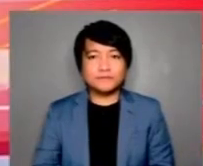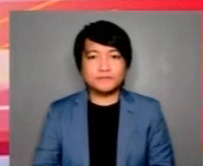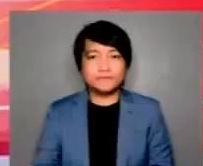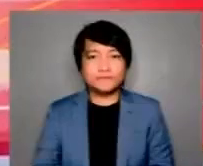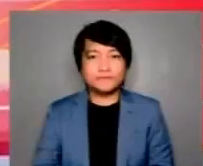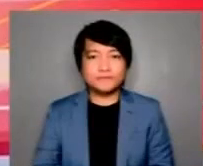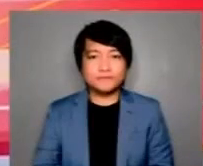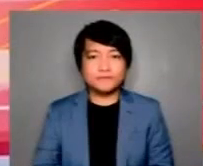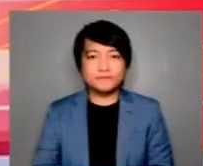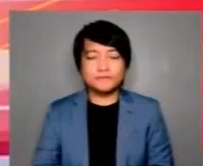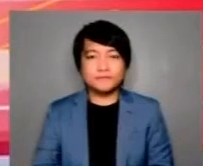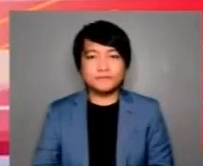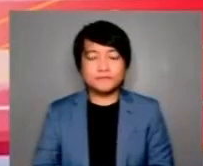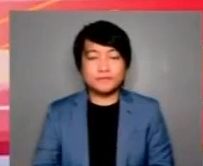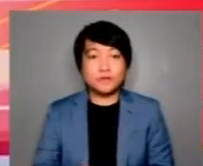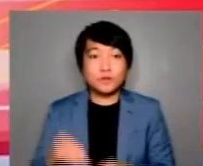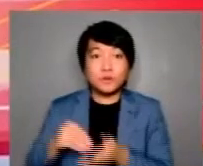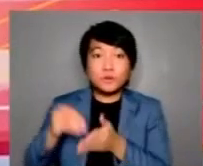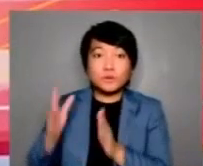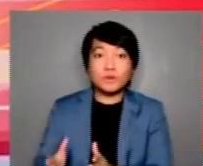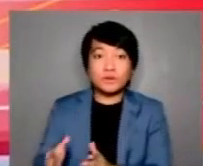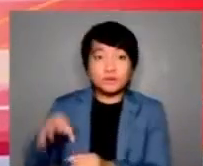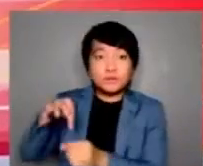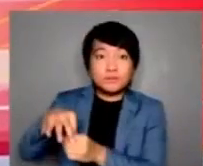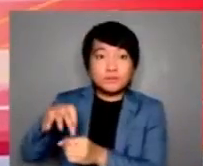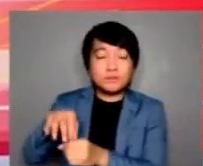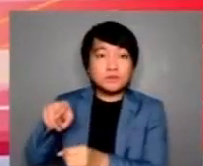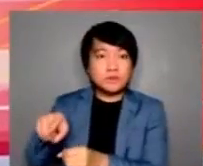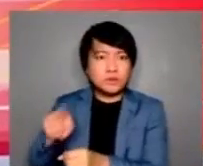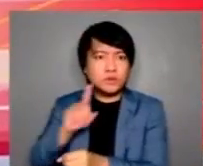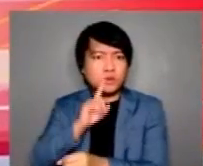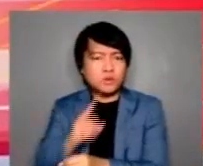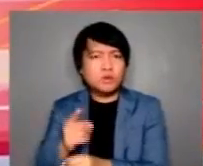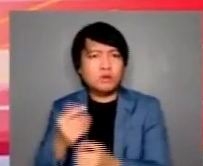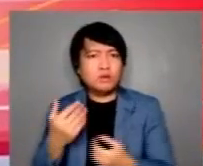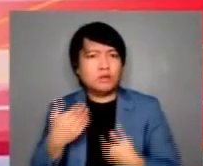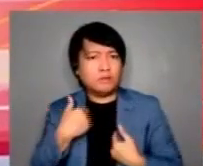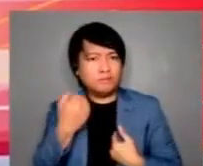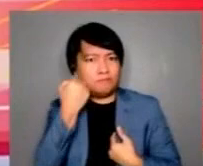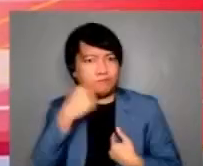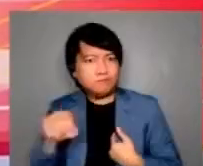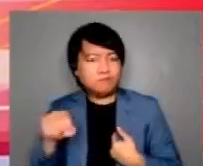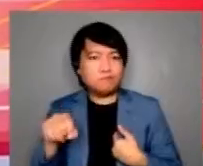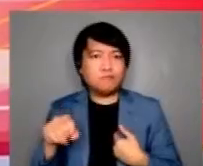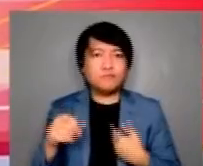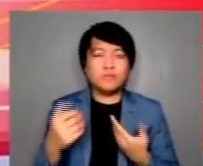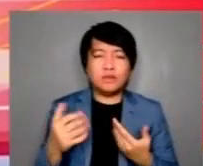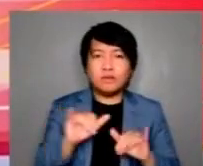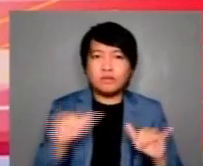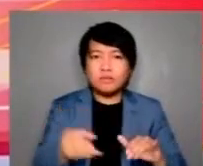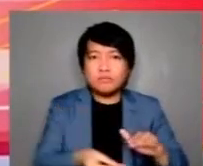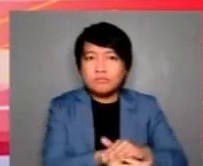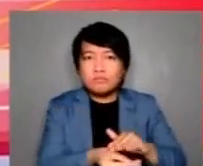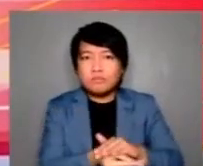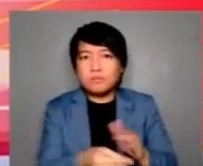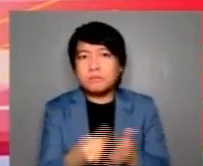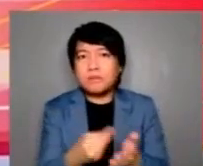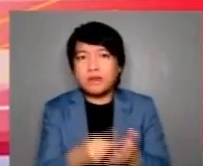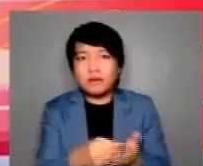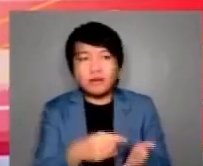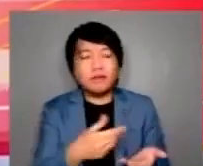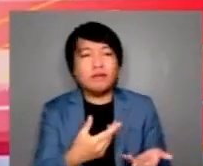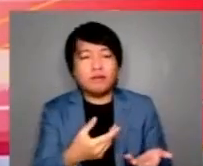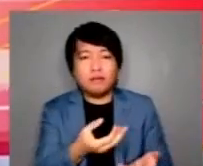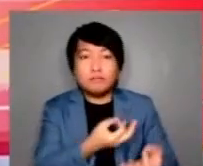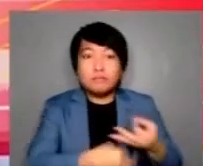Bukod sa mga insidente na election related violence dumarami rin ang napapaulat na vote buying habang papalapit po ang barangay at sang gunayan